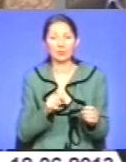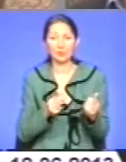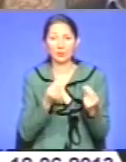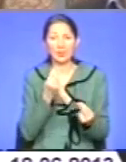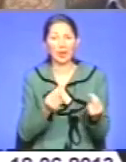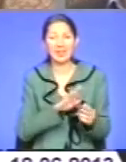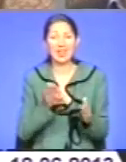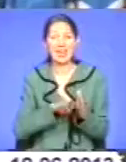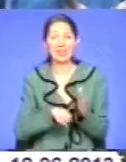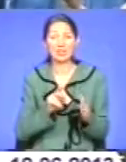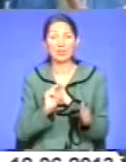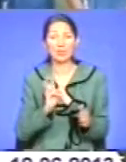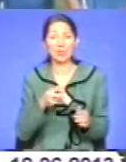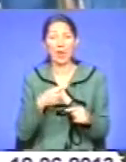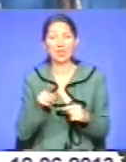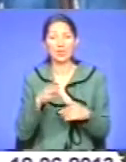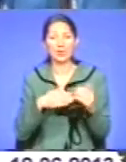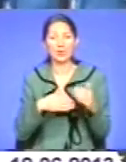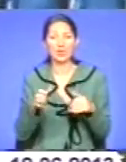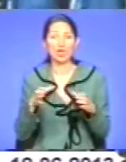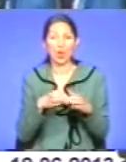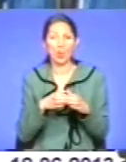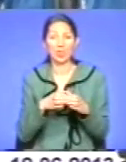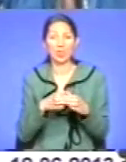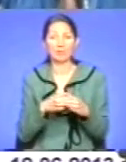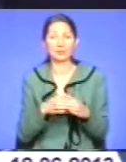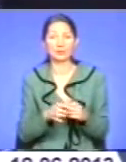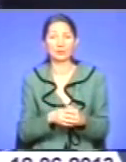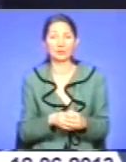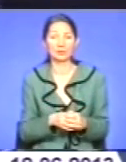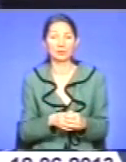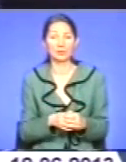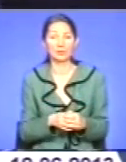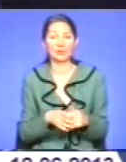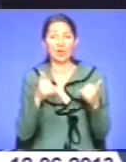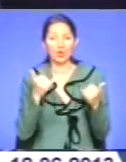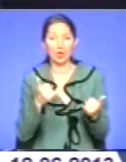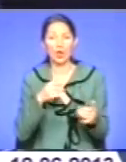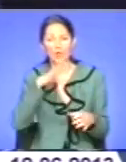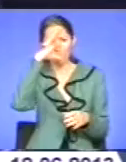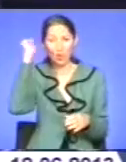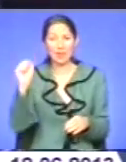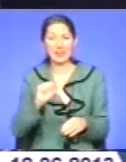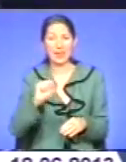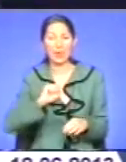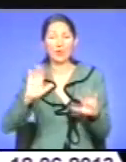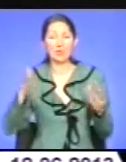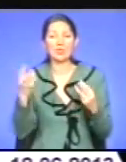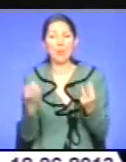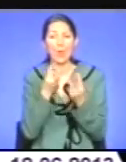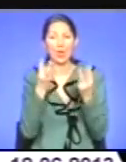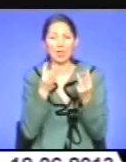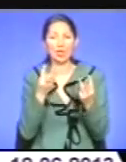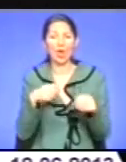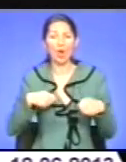ніж інші професійні команди. Сьогодні вночі у Теребовлі сталася пожежа у